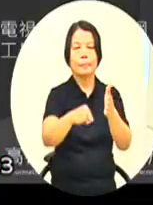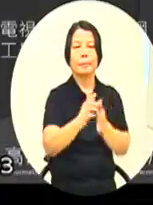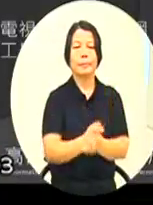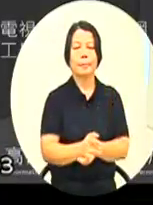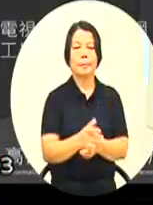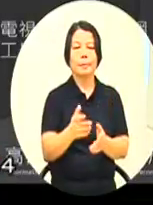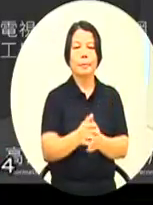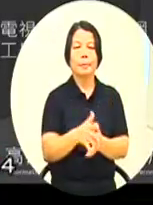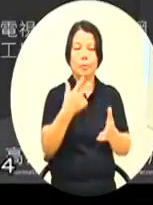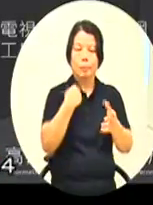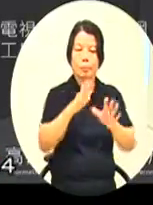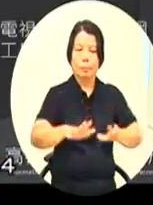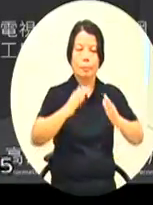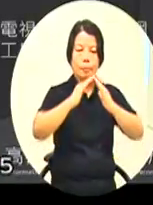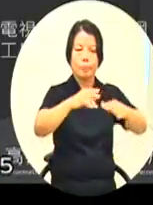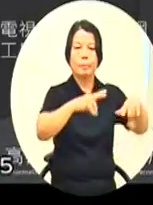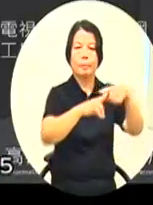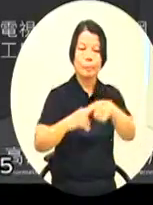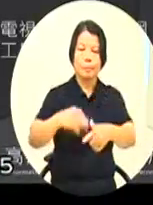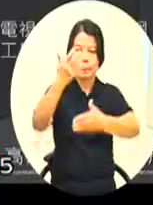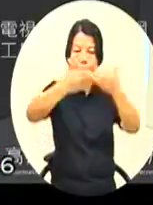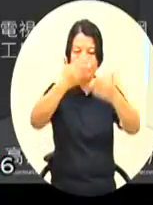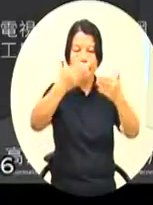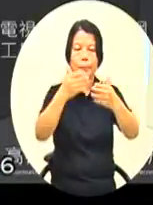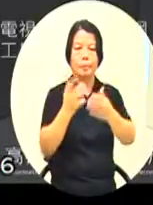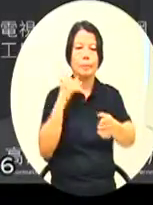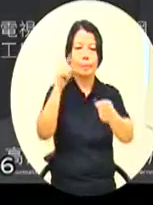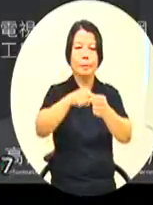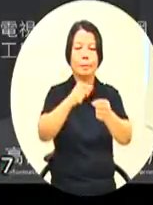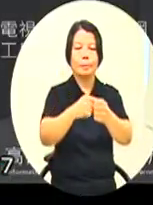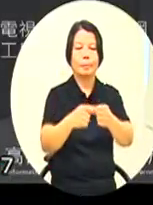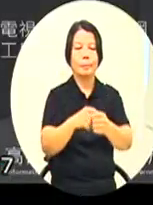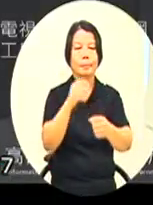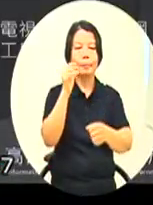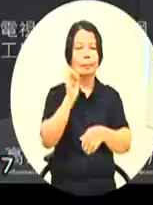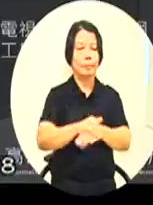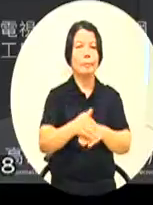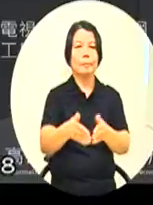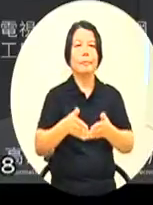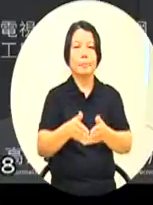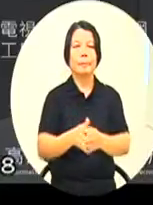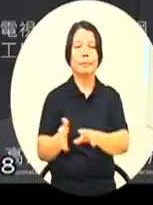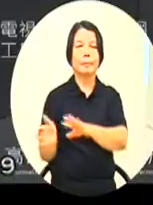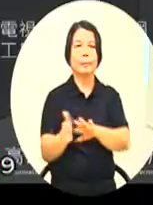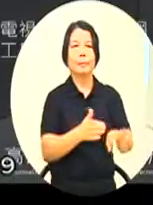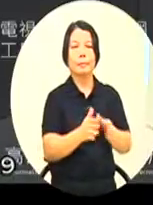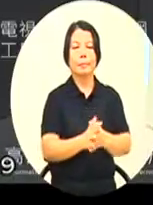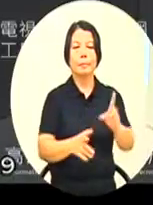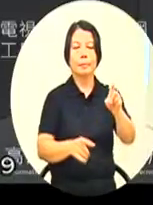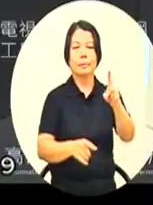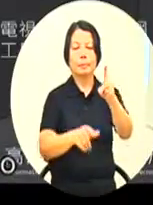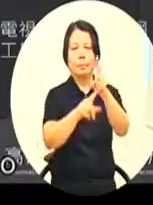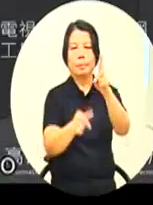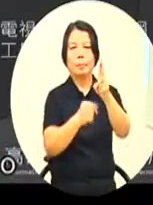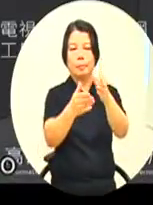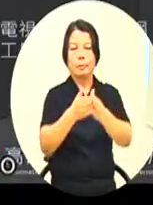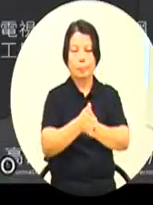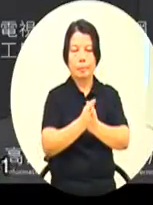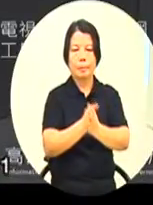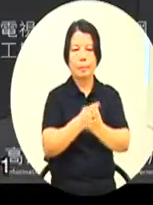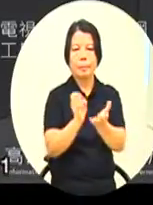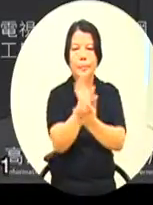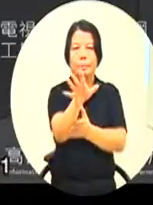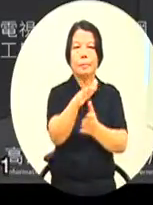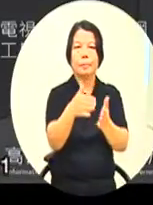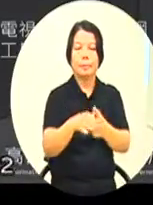过我们城市行销短片所达到的目的。那我们在十一月会进行上档，我们目前会制